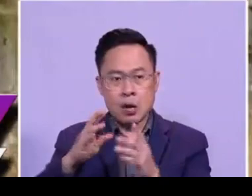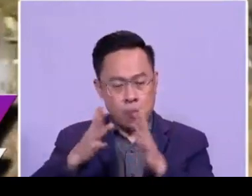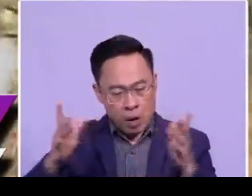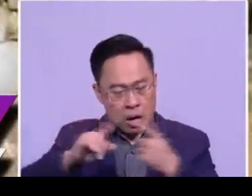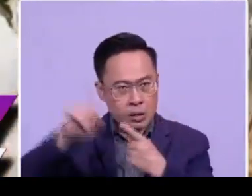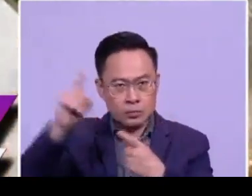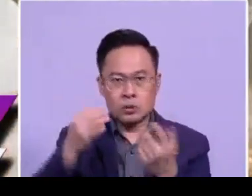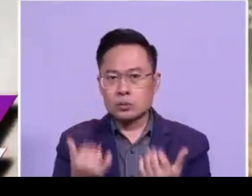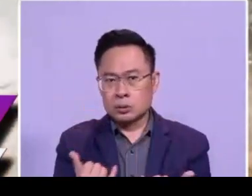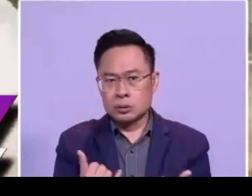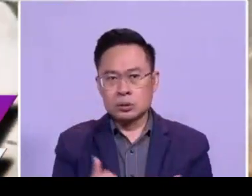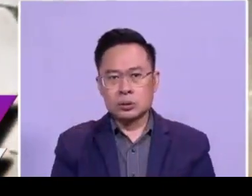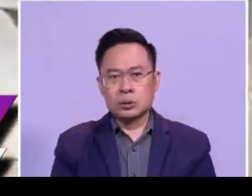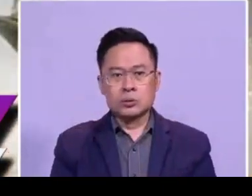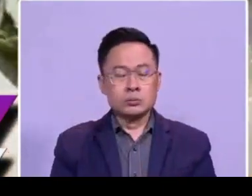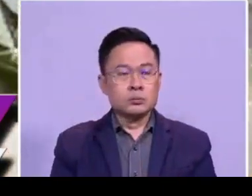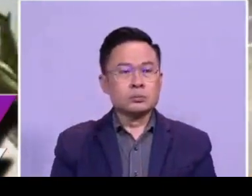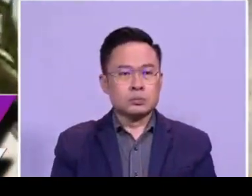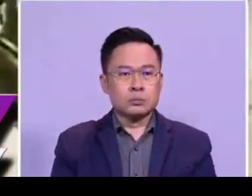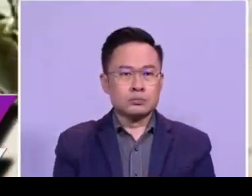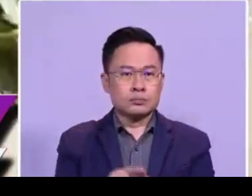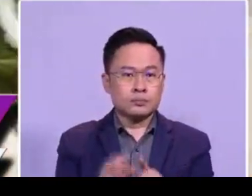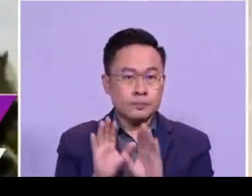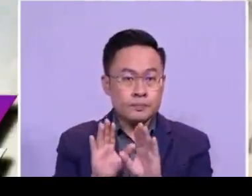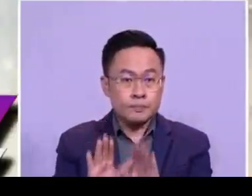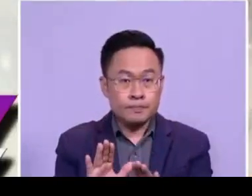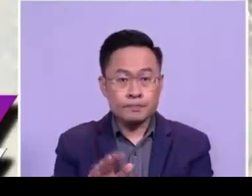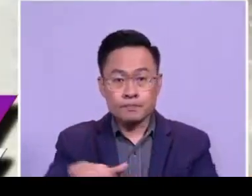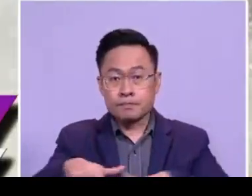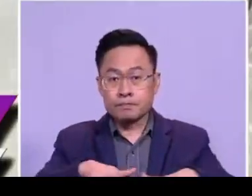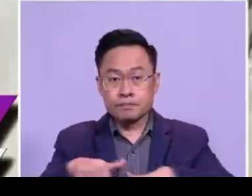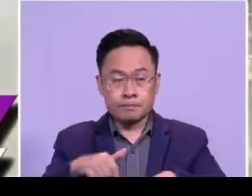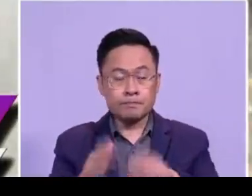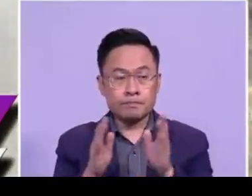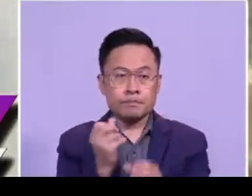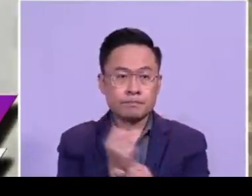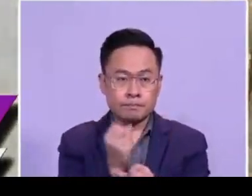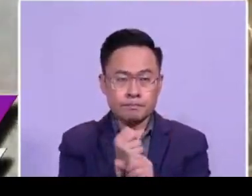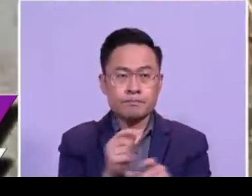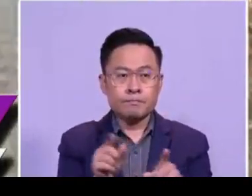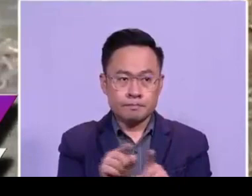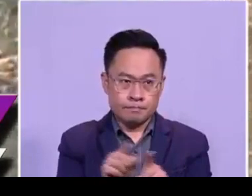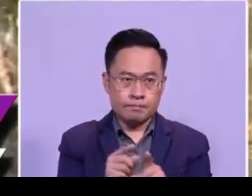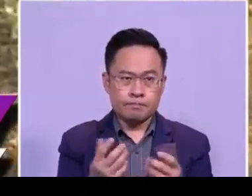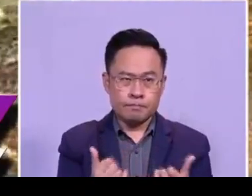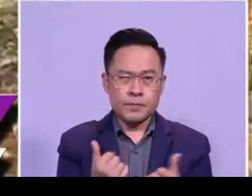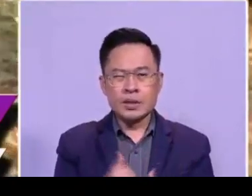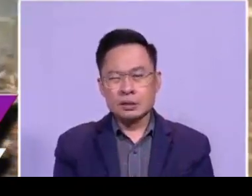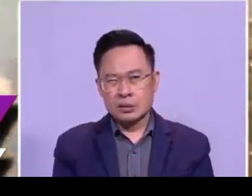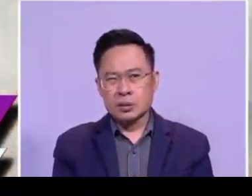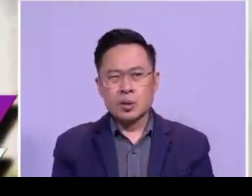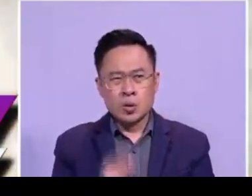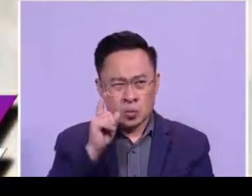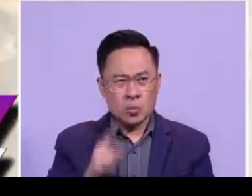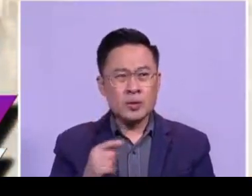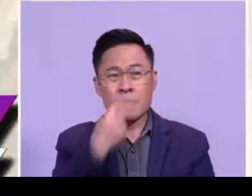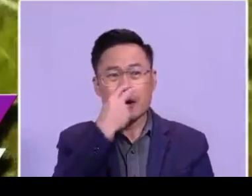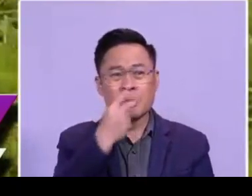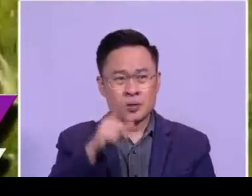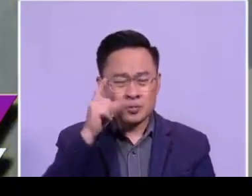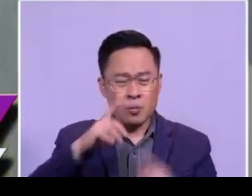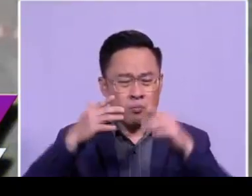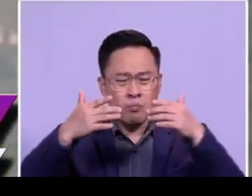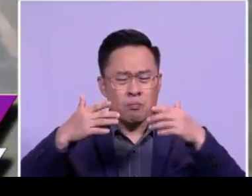แต่เมื่อกี้นี่คือผมต้องฝากทางผู้บังคับบัญชาด้วยนะฝากบอกพี่เจ้าหน้าที่ที่เขากำลังทำงานอยู่เมื่อกี้เนี่ย ใส่หน้ากากใช่ไหมไม่เห็นเ